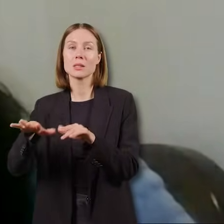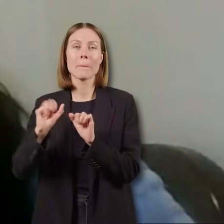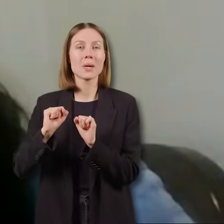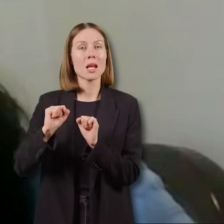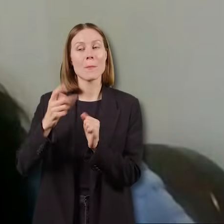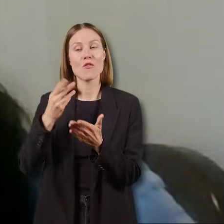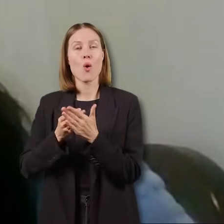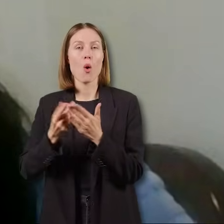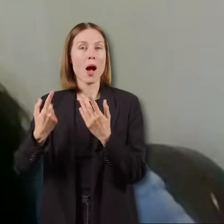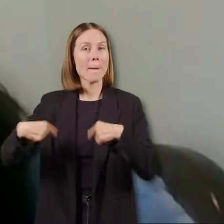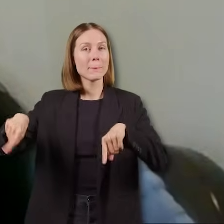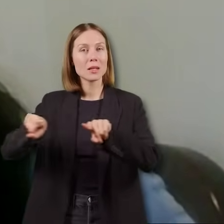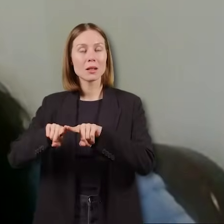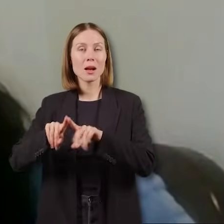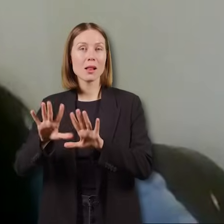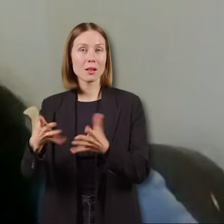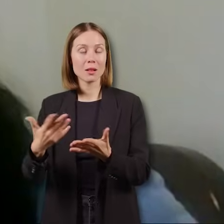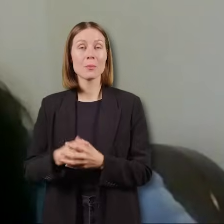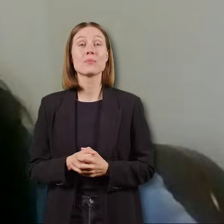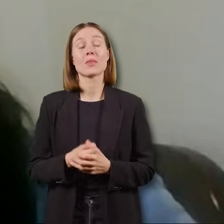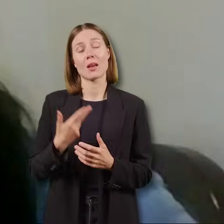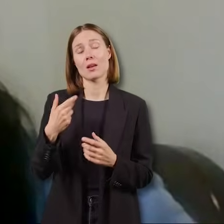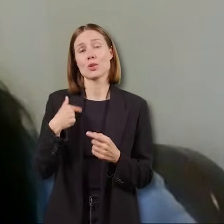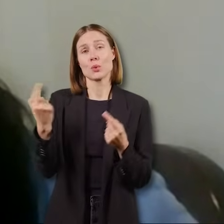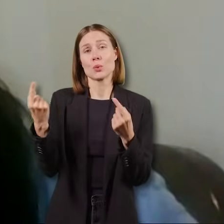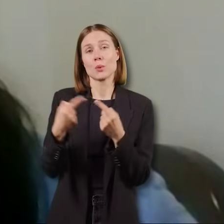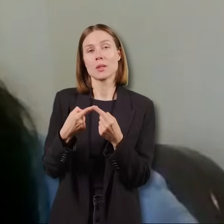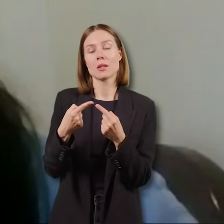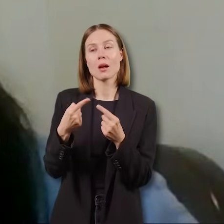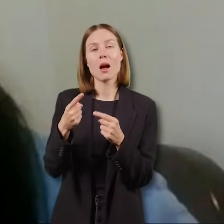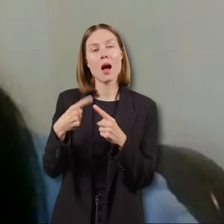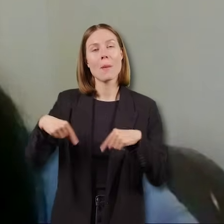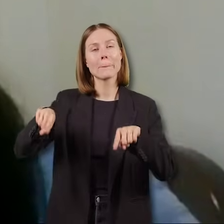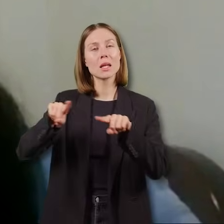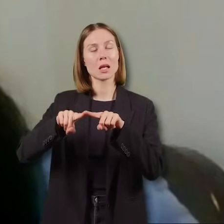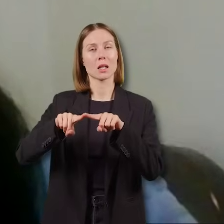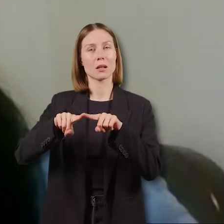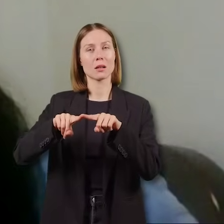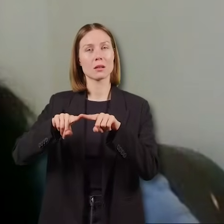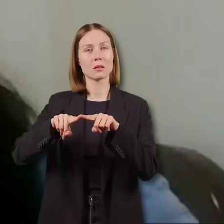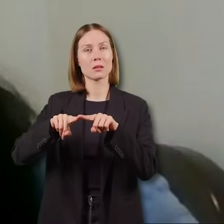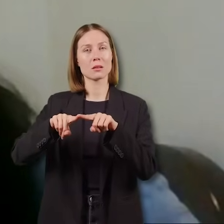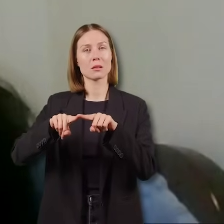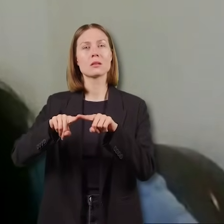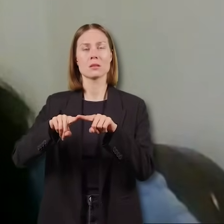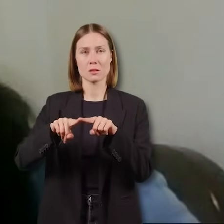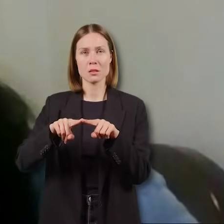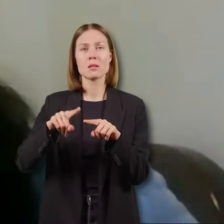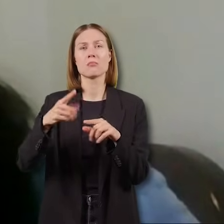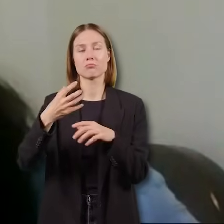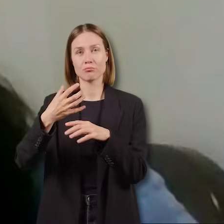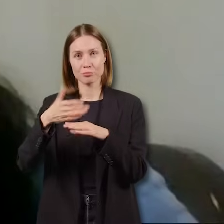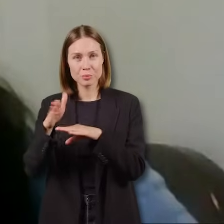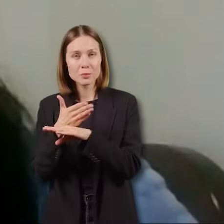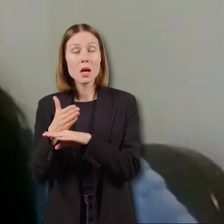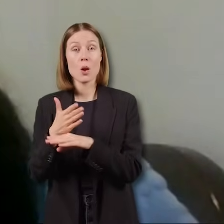savo apygardai. Aišku, pritariu ir tai, kad tikrai apygardos yra skiriamos. Lygiai taip